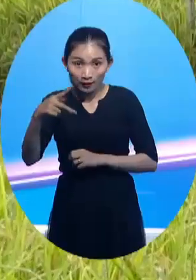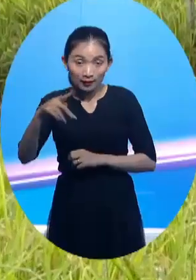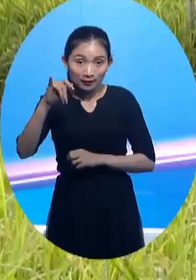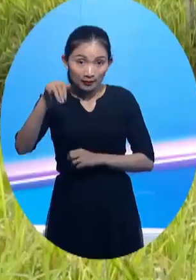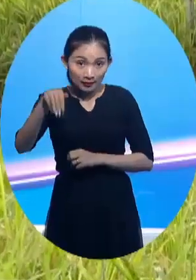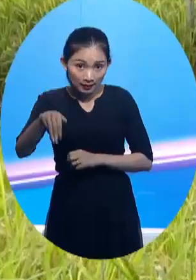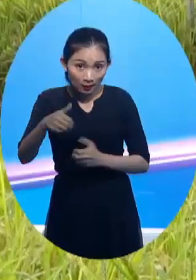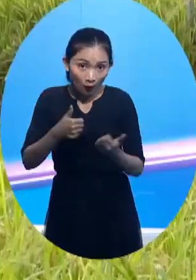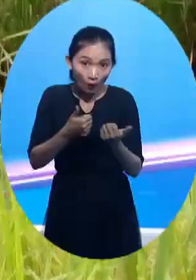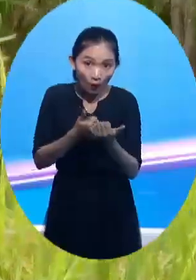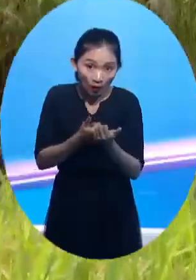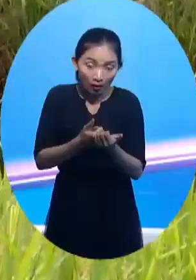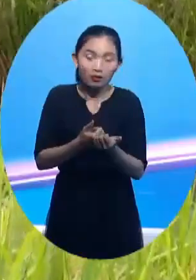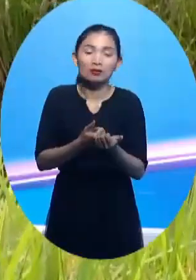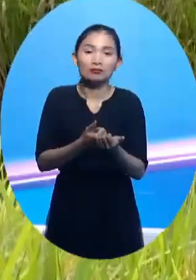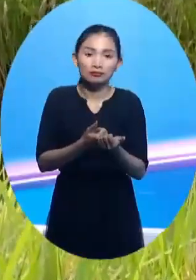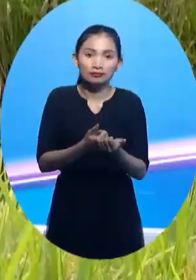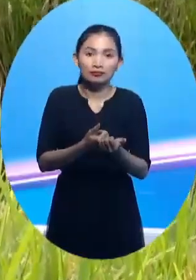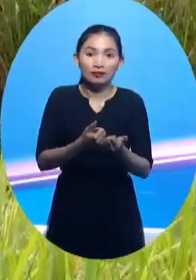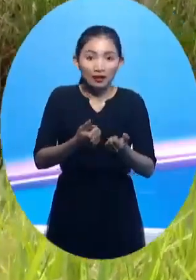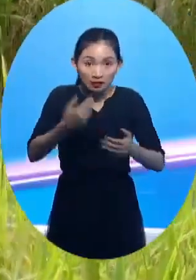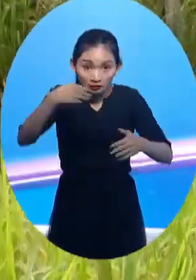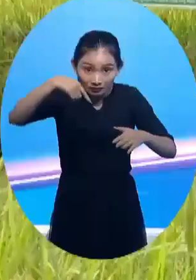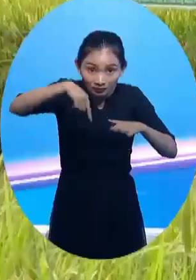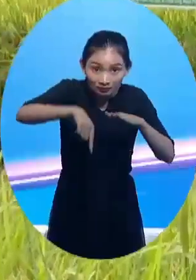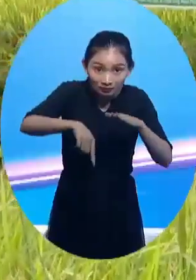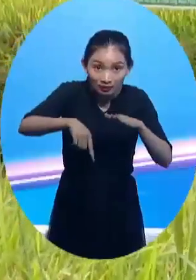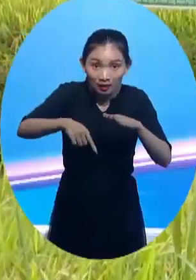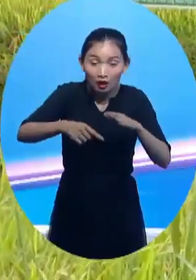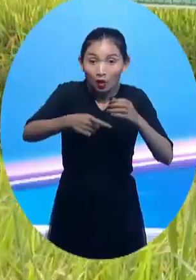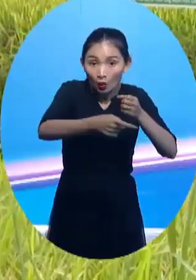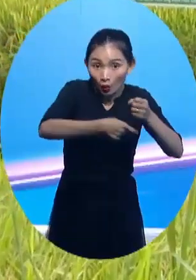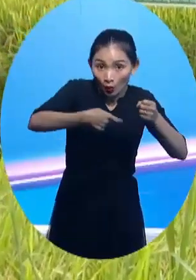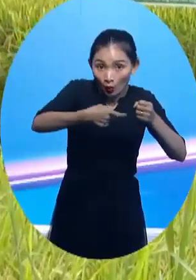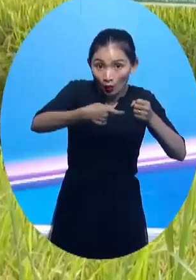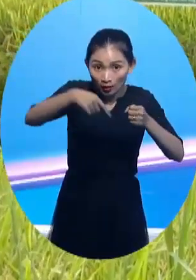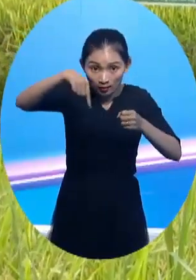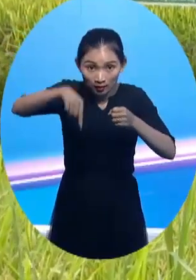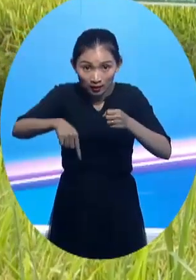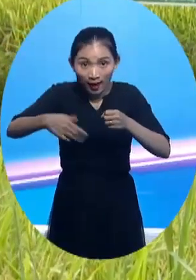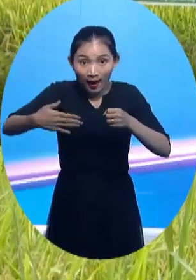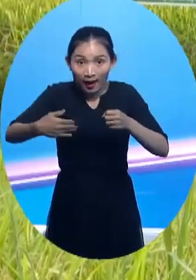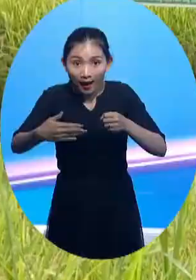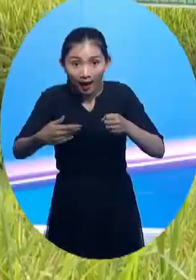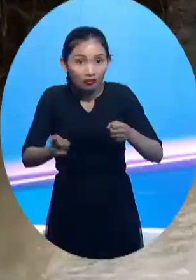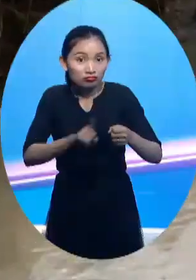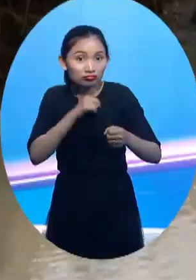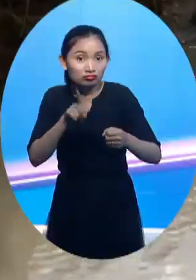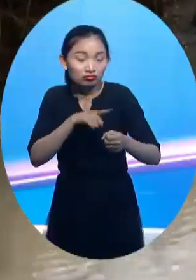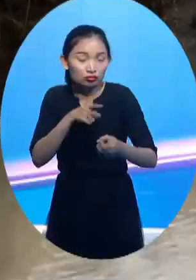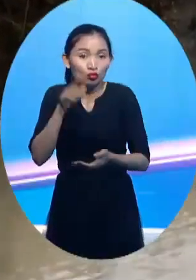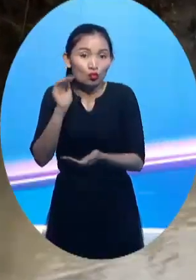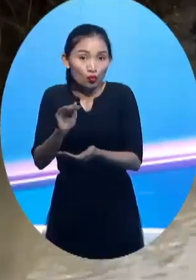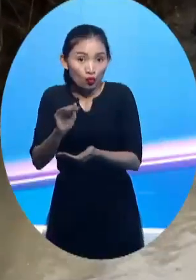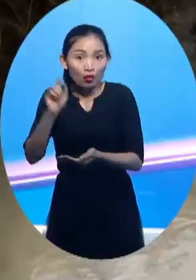hoạch cá tự nhiên tại những con mương dọc b đê nhờ mô hình trồng lúa theo hướng hữu cơ nên cá tự nhiên sinh sống dưới lúa đây cũng là